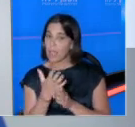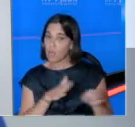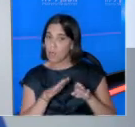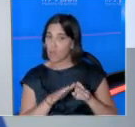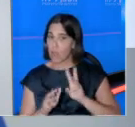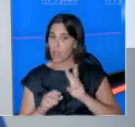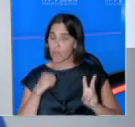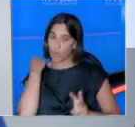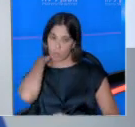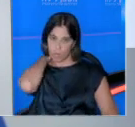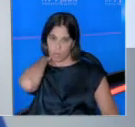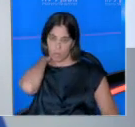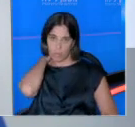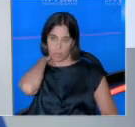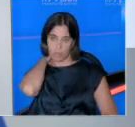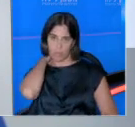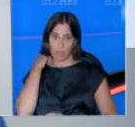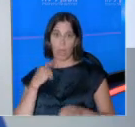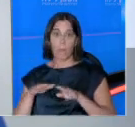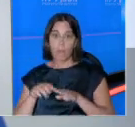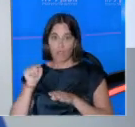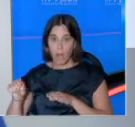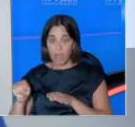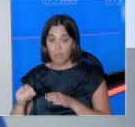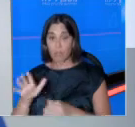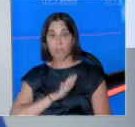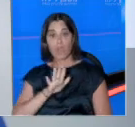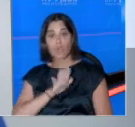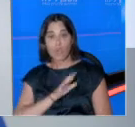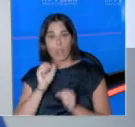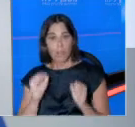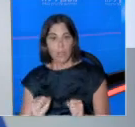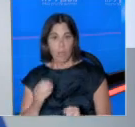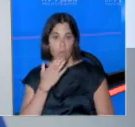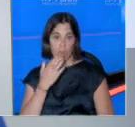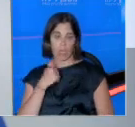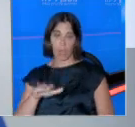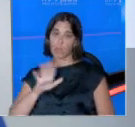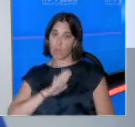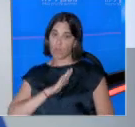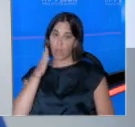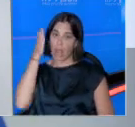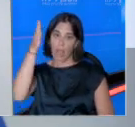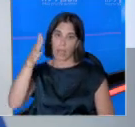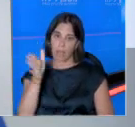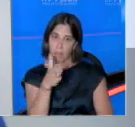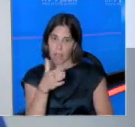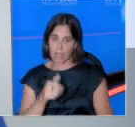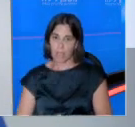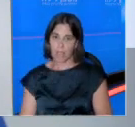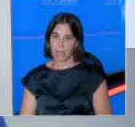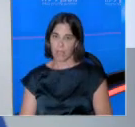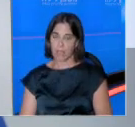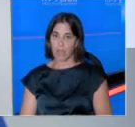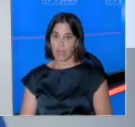שמאל. ממשלה כזאת היא סכנה לביטחון ישראל, והיא סכנה גם לעתיד המדינה. אם היא